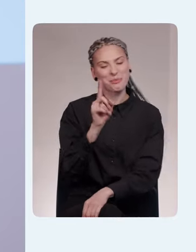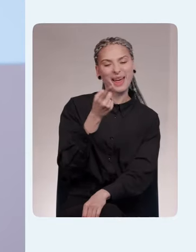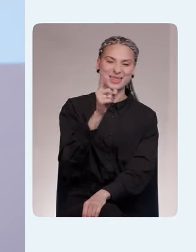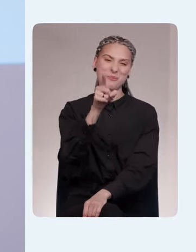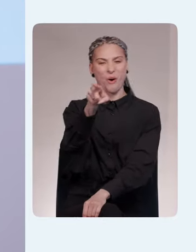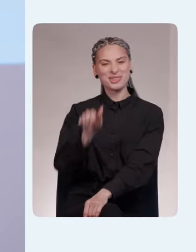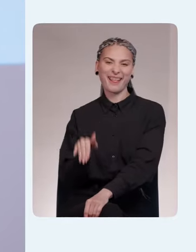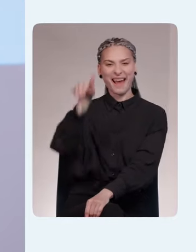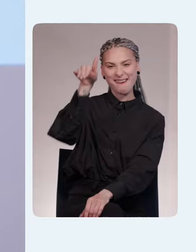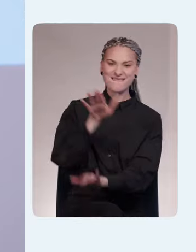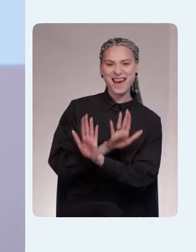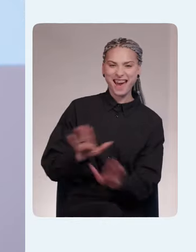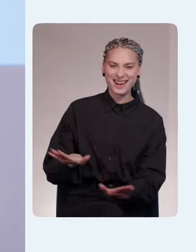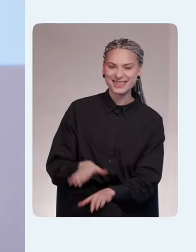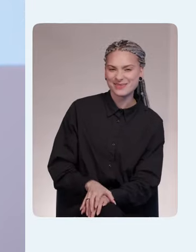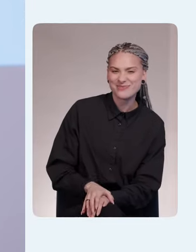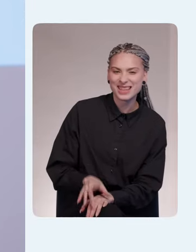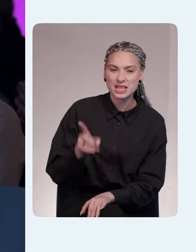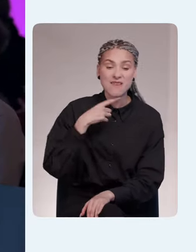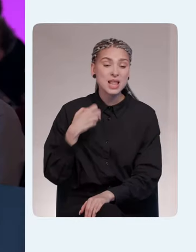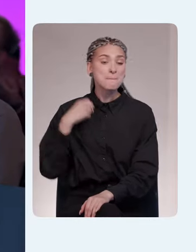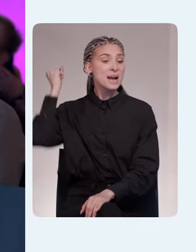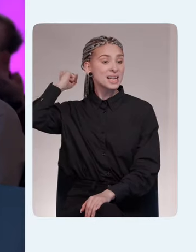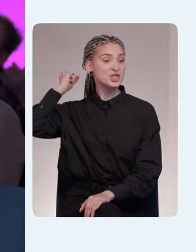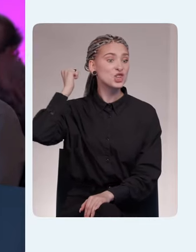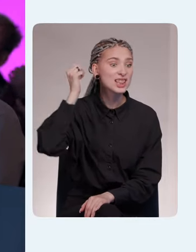вырос. Я такой, да пошла ты.